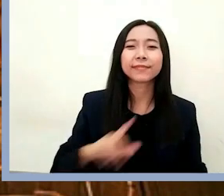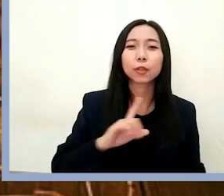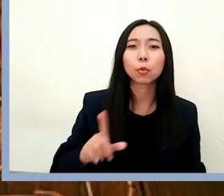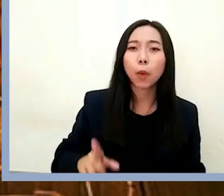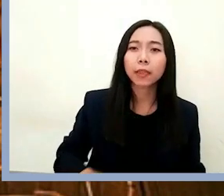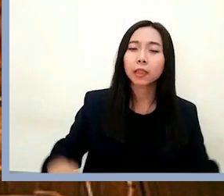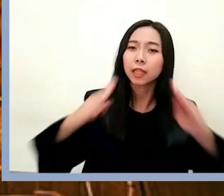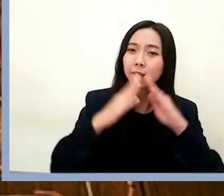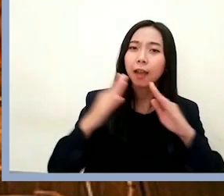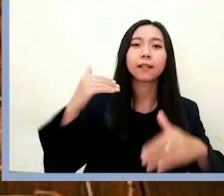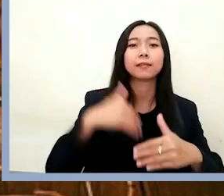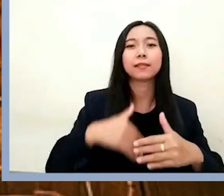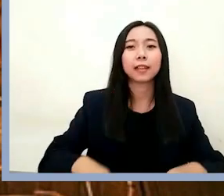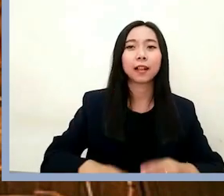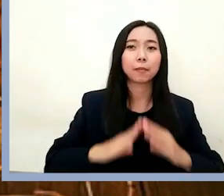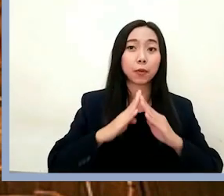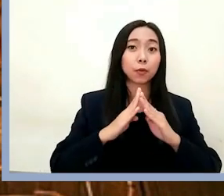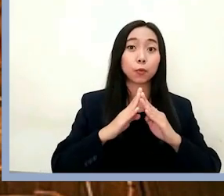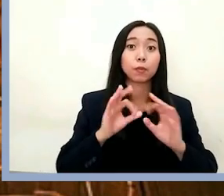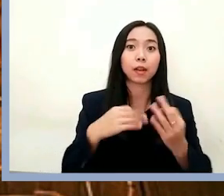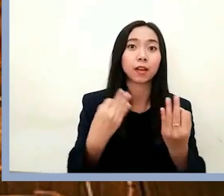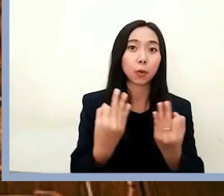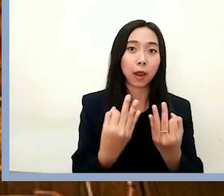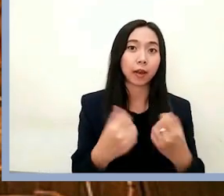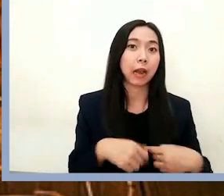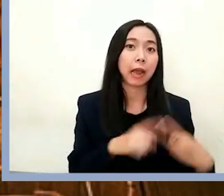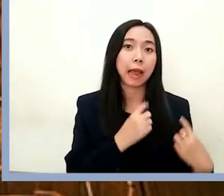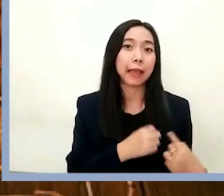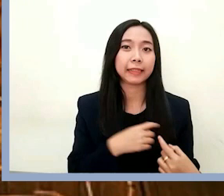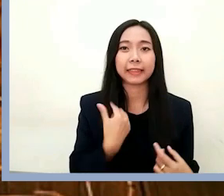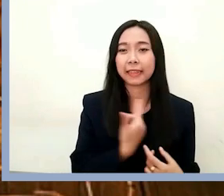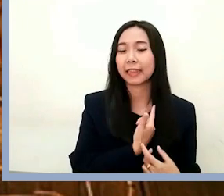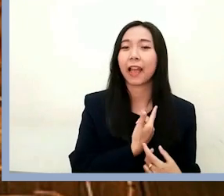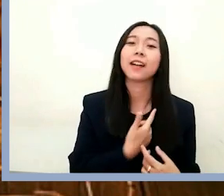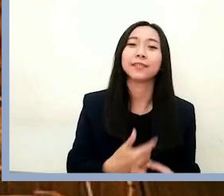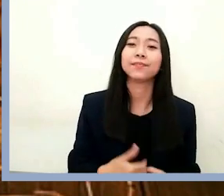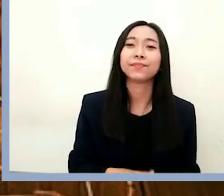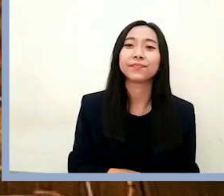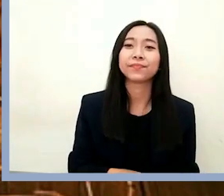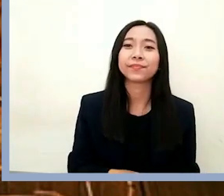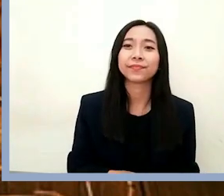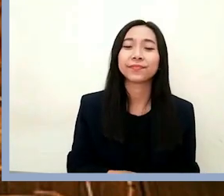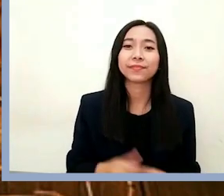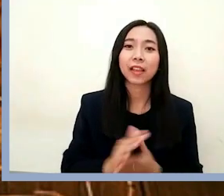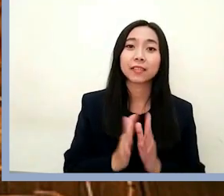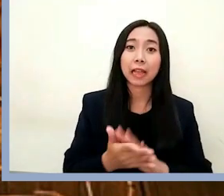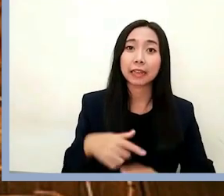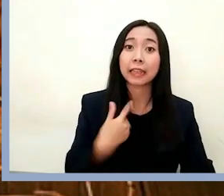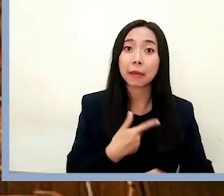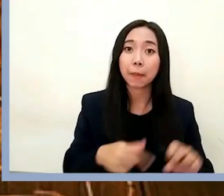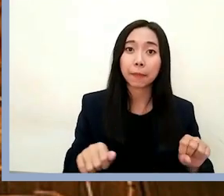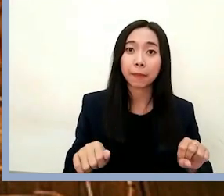tinggal di dalam rumah keluarga dan hati kita maka kita pun juga akan dimampukan